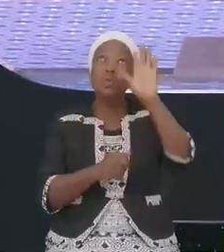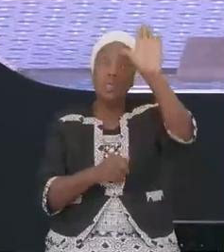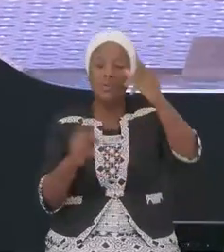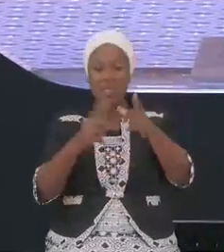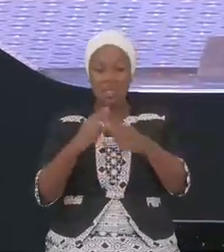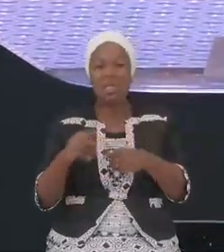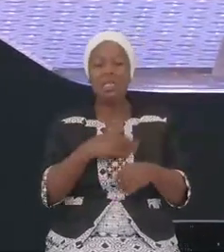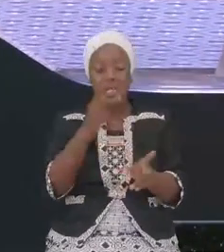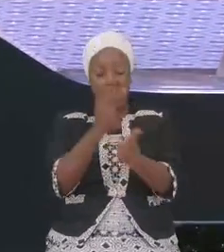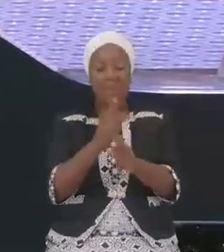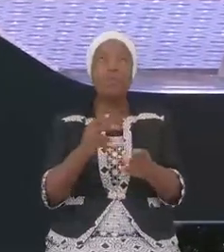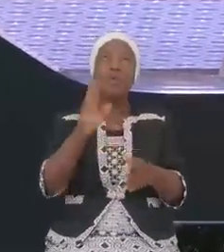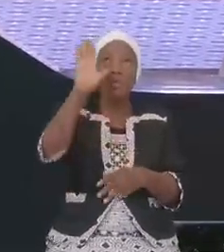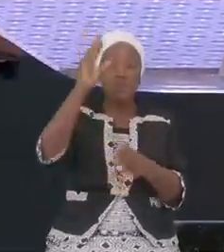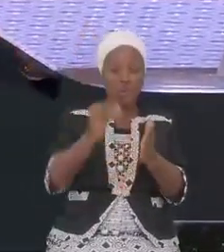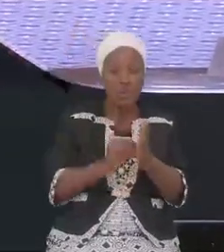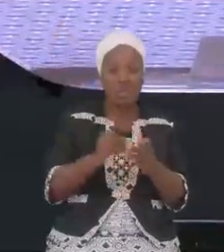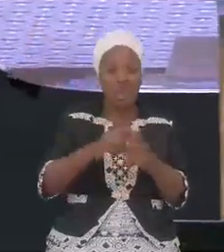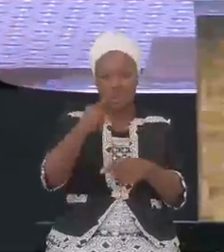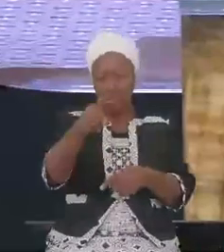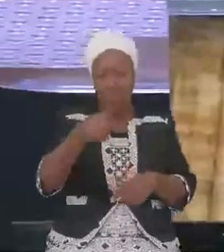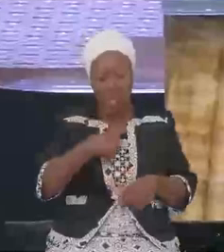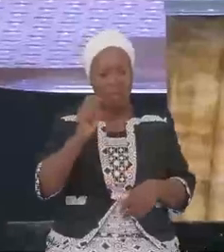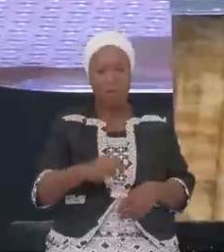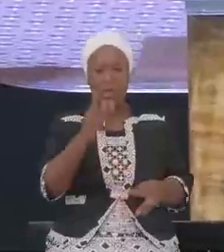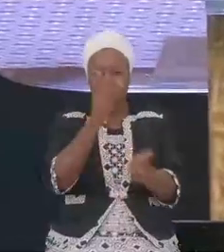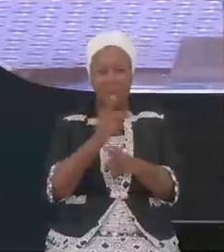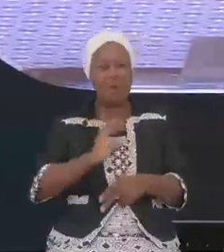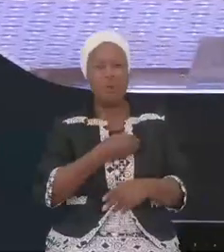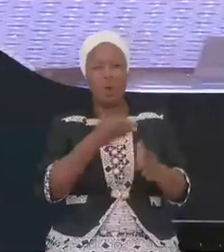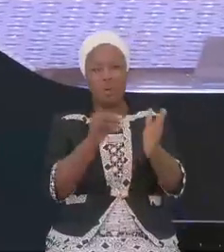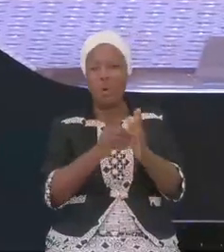aussi jouer notre rôle parce que c'est la condition.